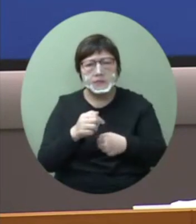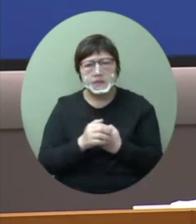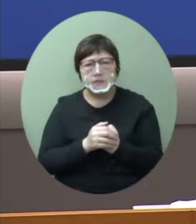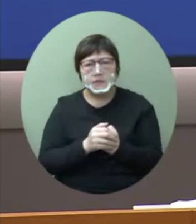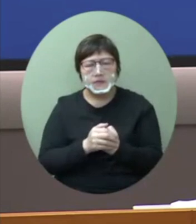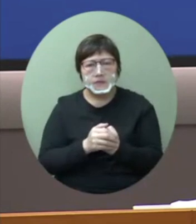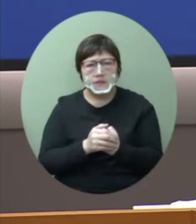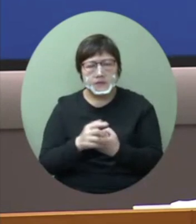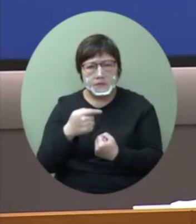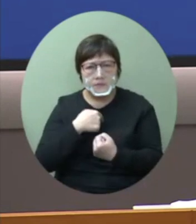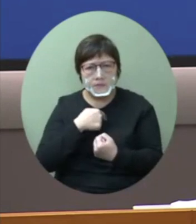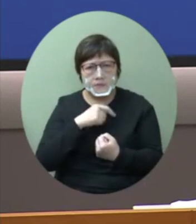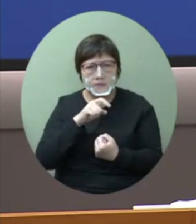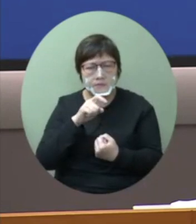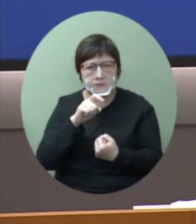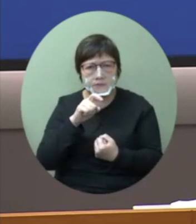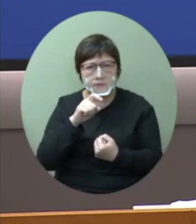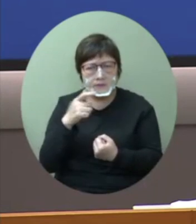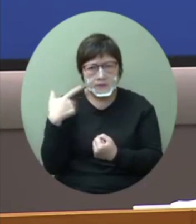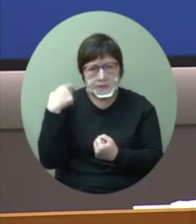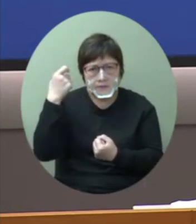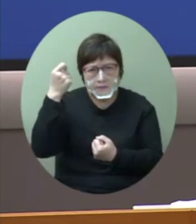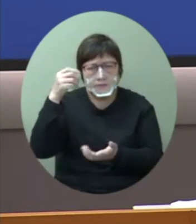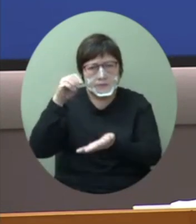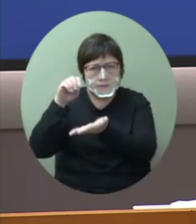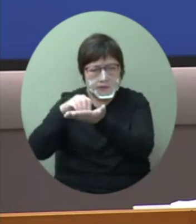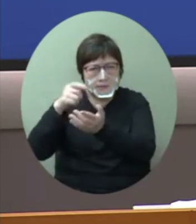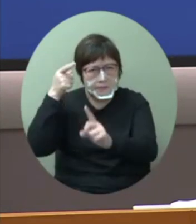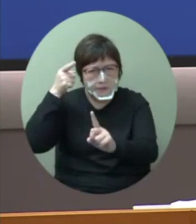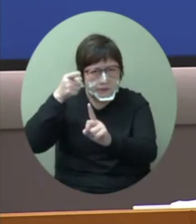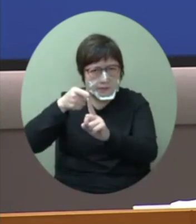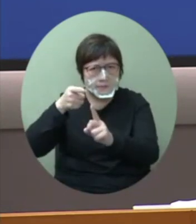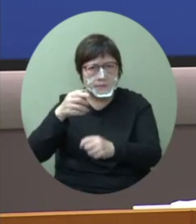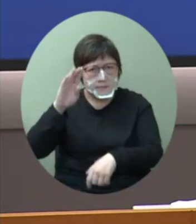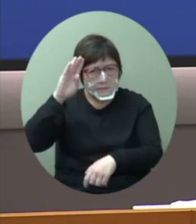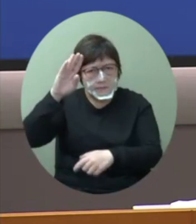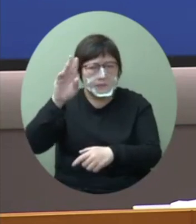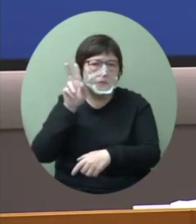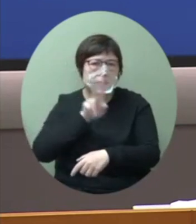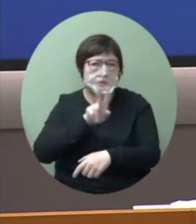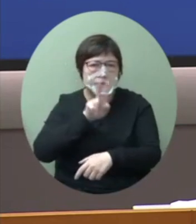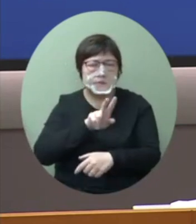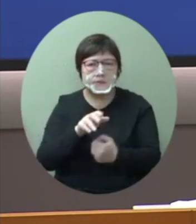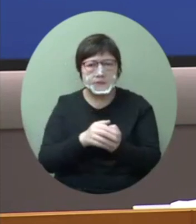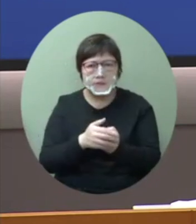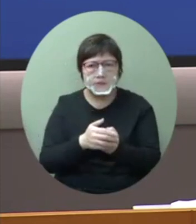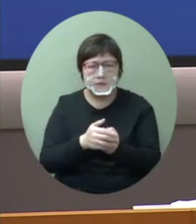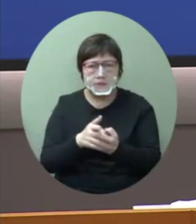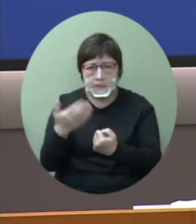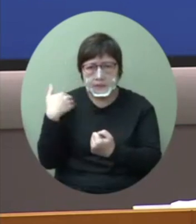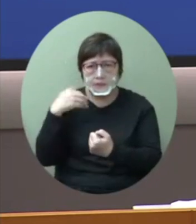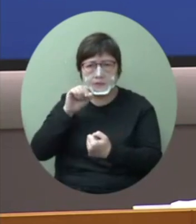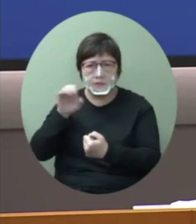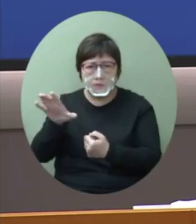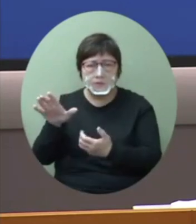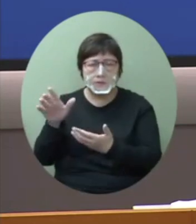以我已經係喺早前定下咗一個目標咧，就喺未來兩週，即係由當日講嘅時候嘅未